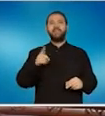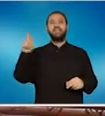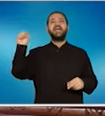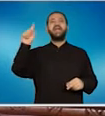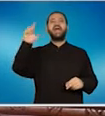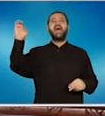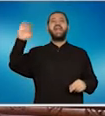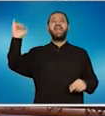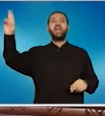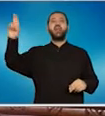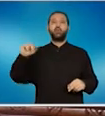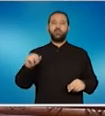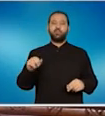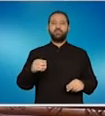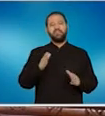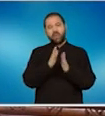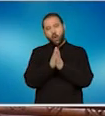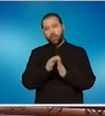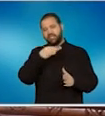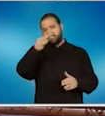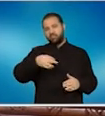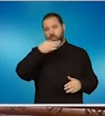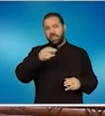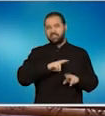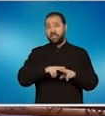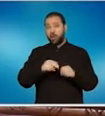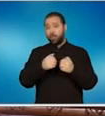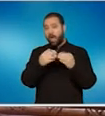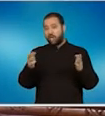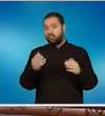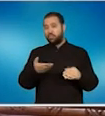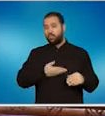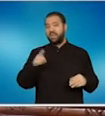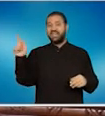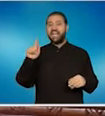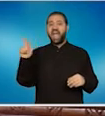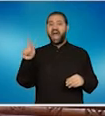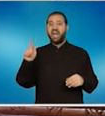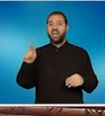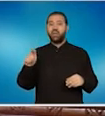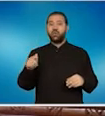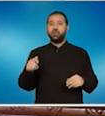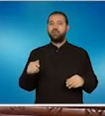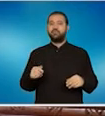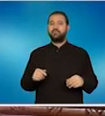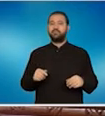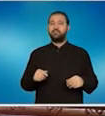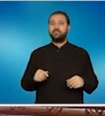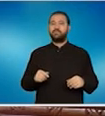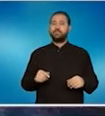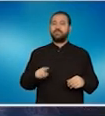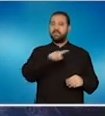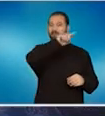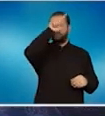Galeriu. Vă rog, spuneți-ne, cum a început Părintele Galeriu să devină?